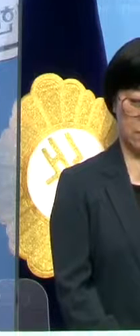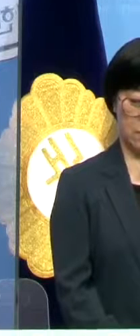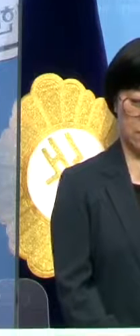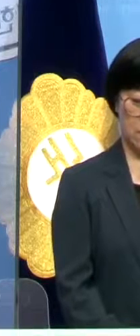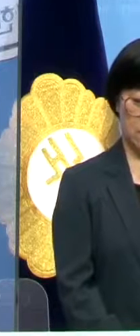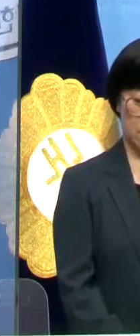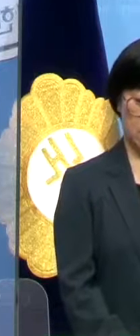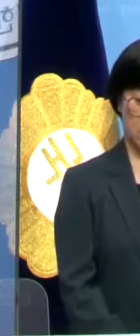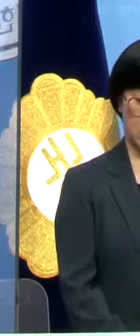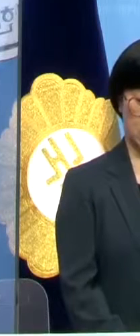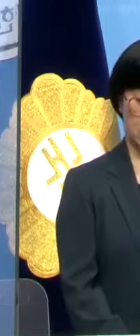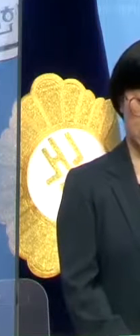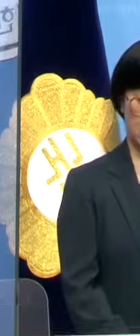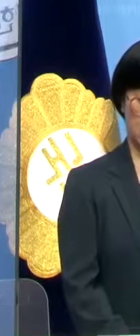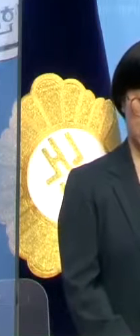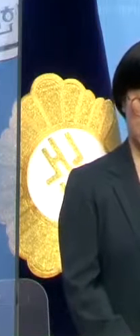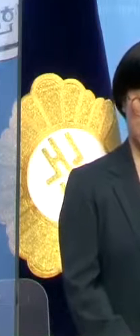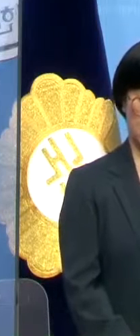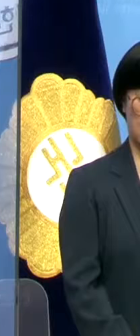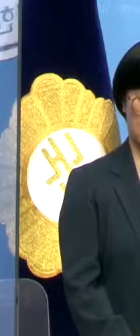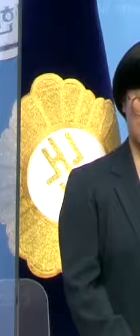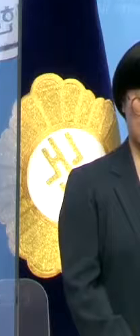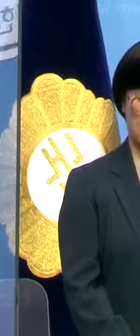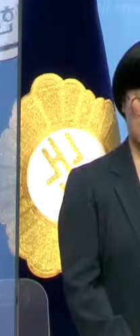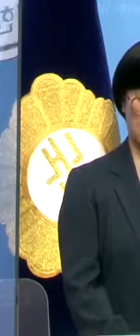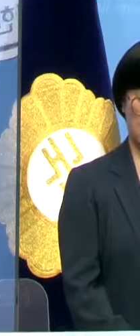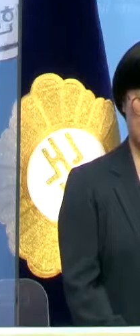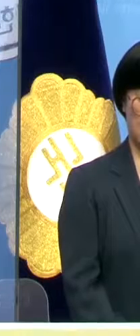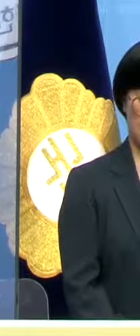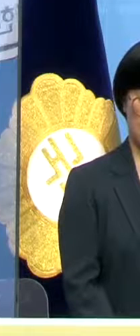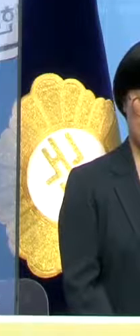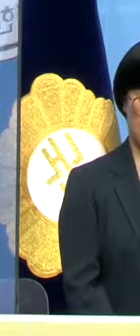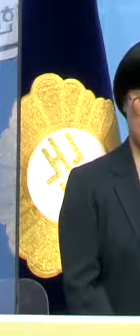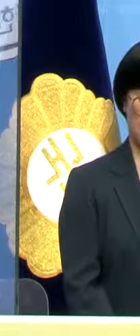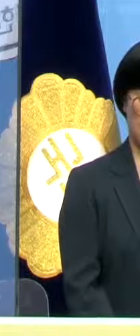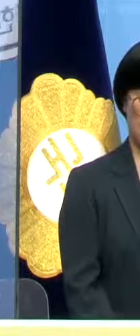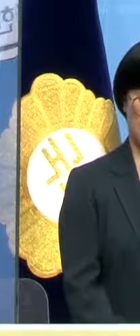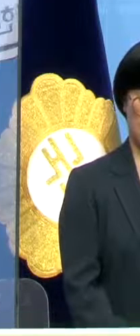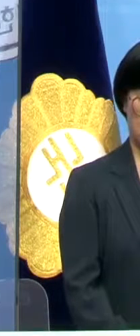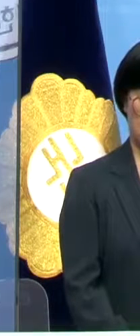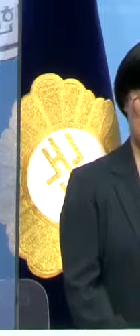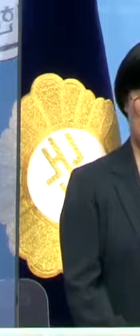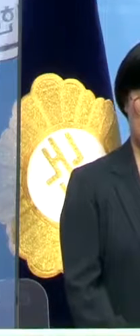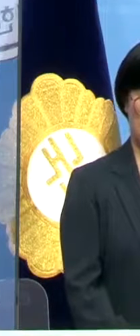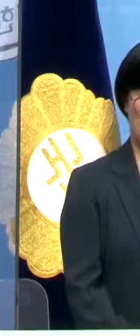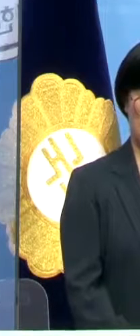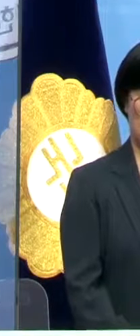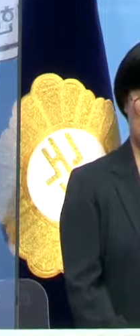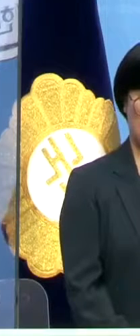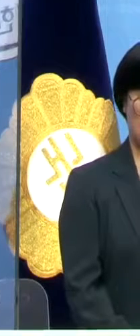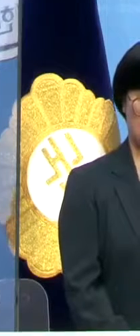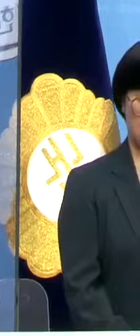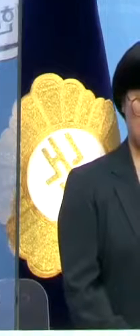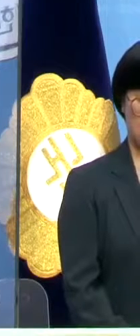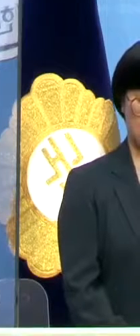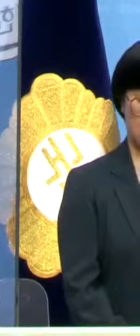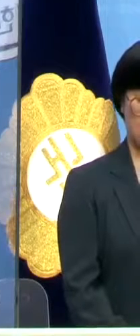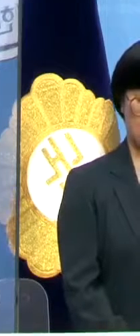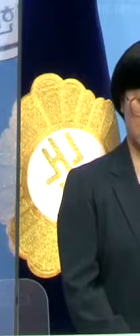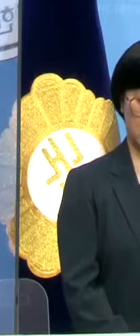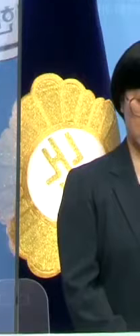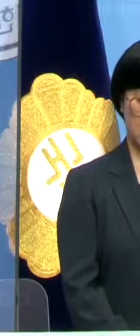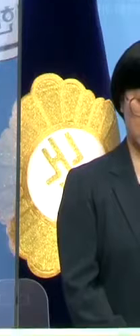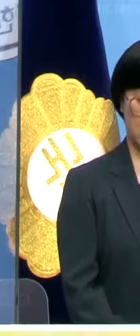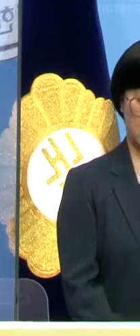특히 이웃 or 스태킹 s2 누리고 안된 서비스 워 isla resort 잇힝 2